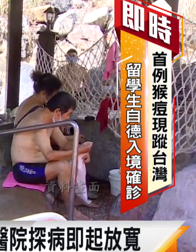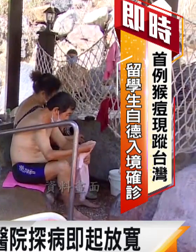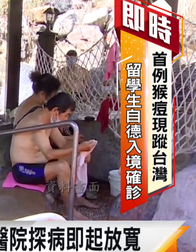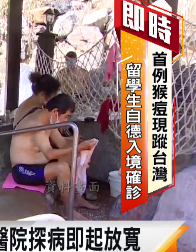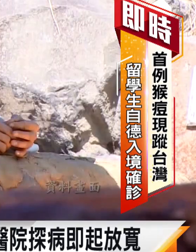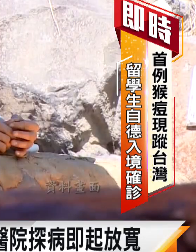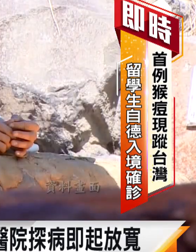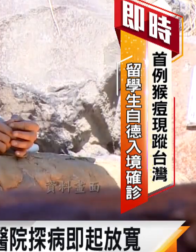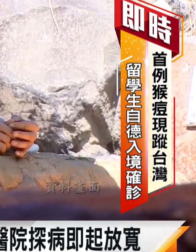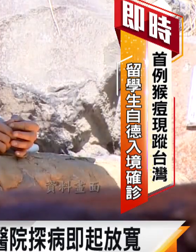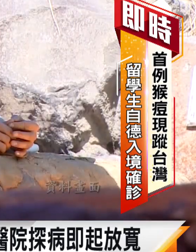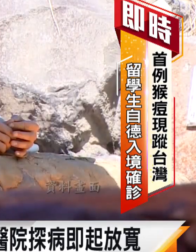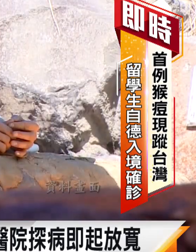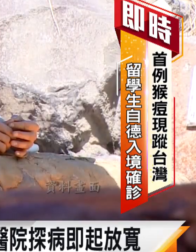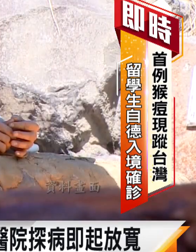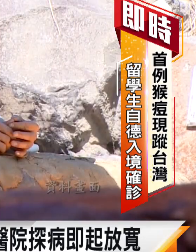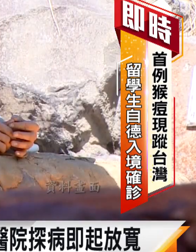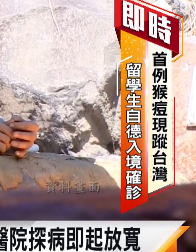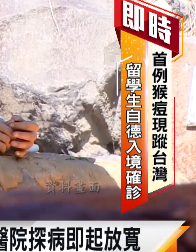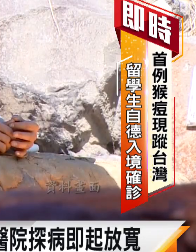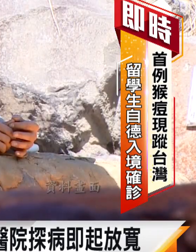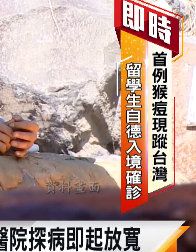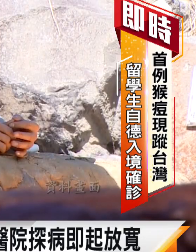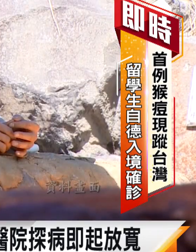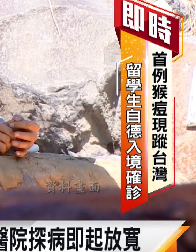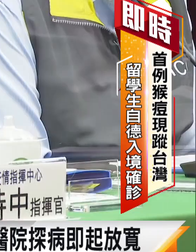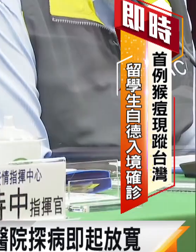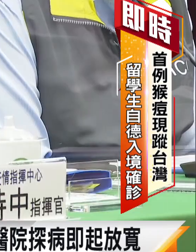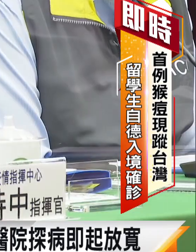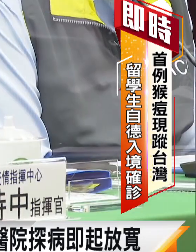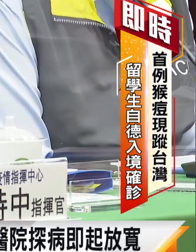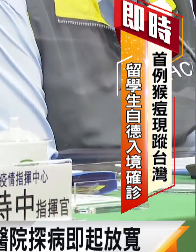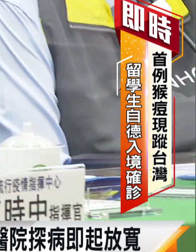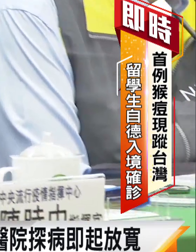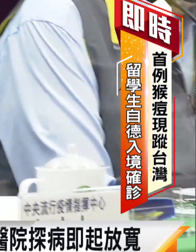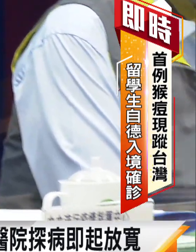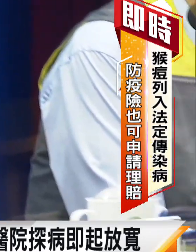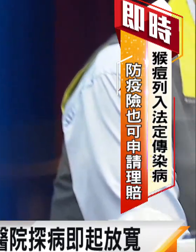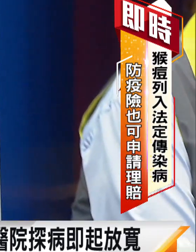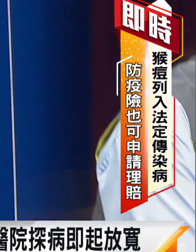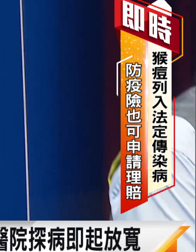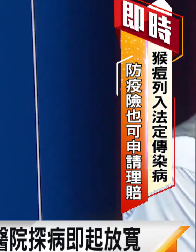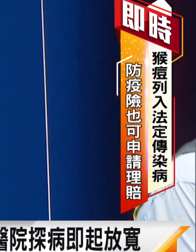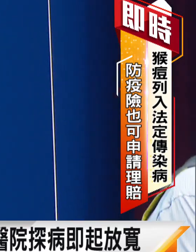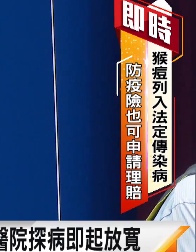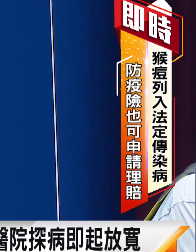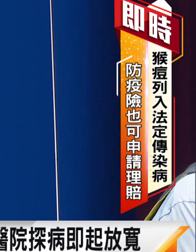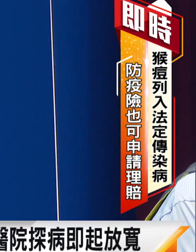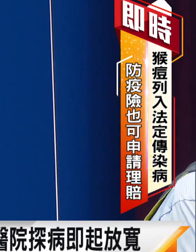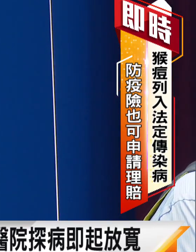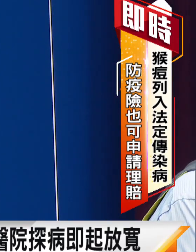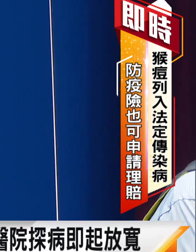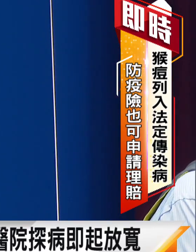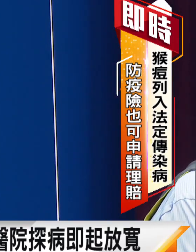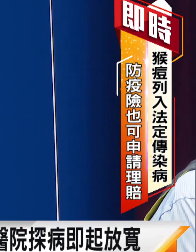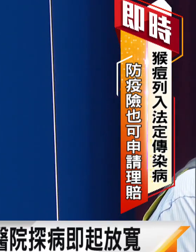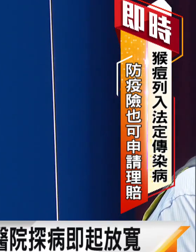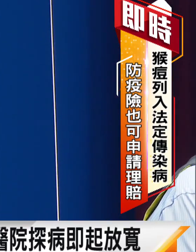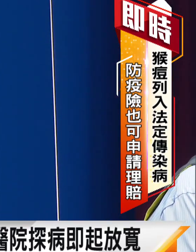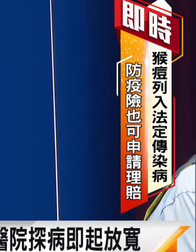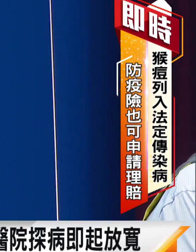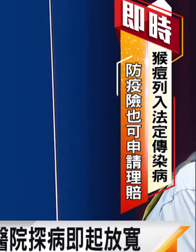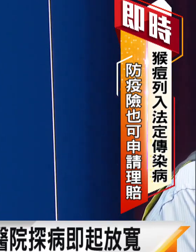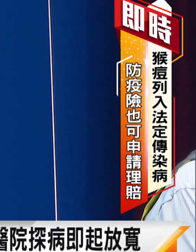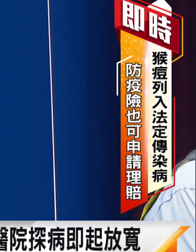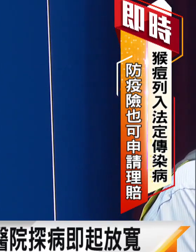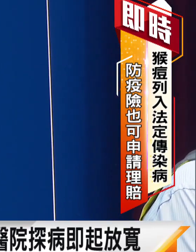数能够控制，月底单日确诊跌破万例有希望。而先前因为确诊居隔缺席记者会的指挥官陈时中也终